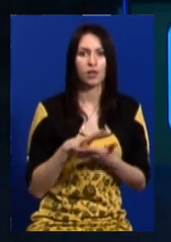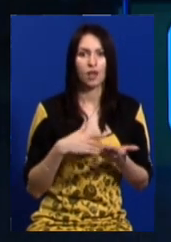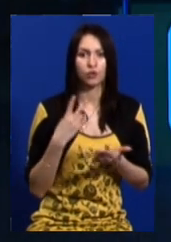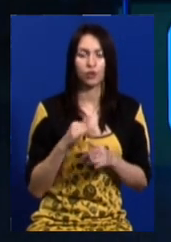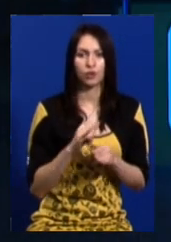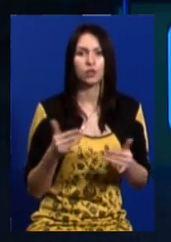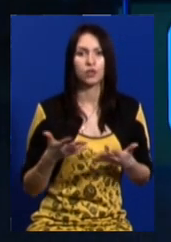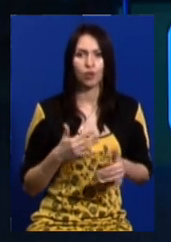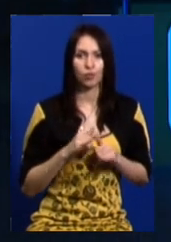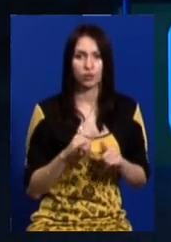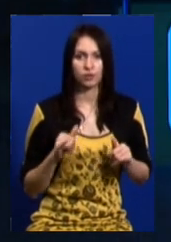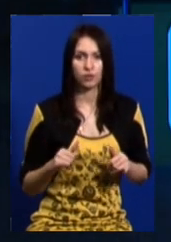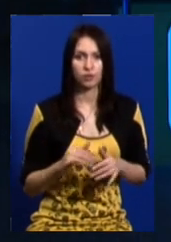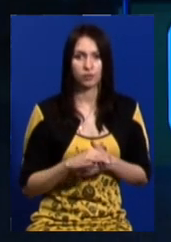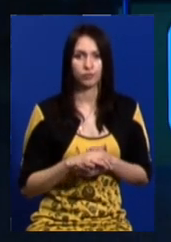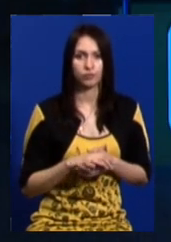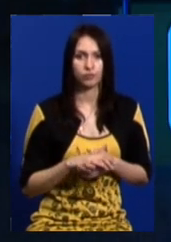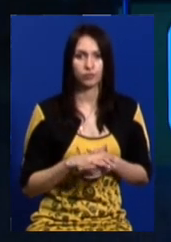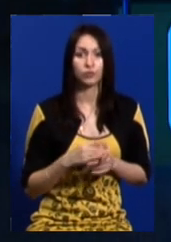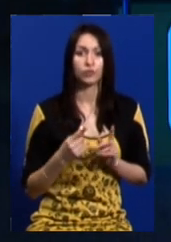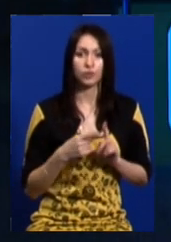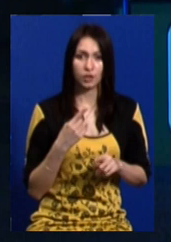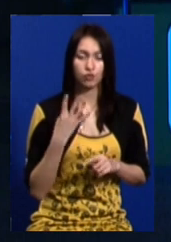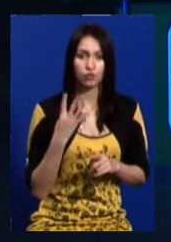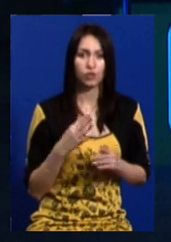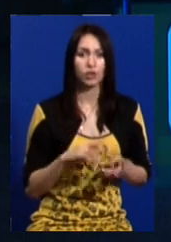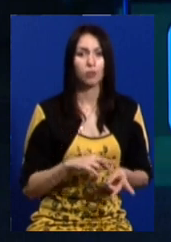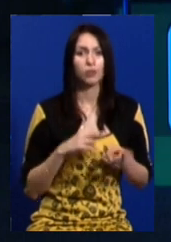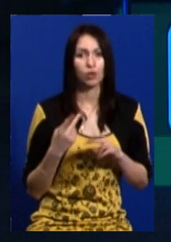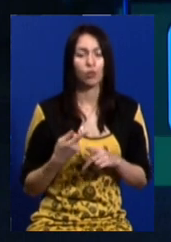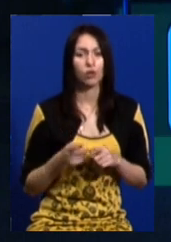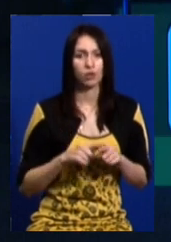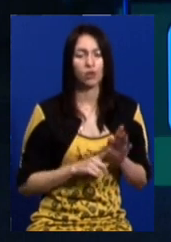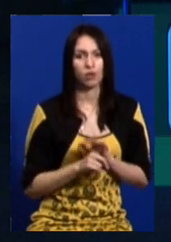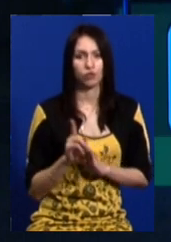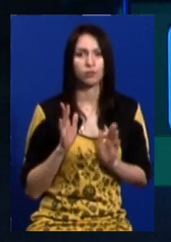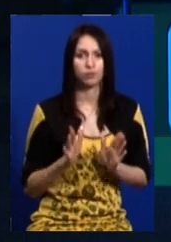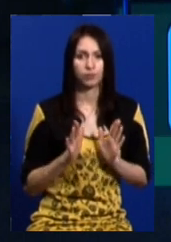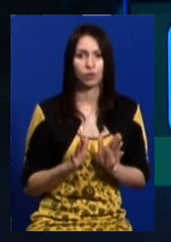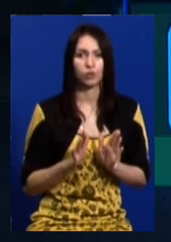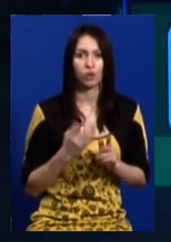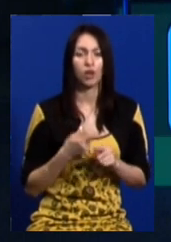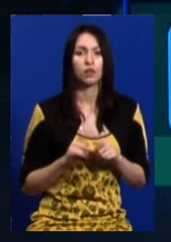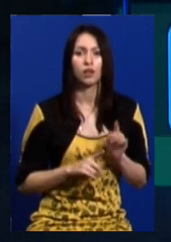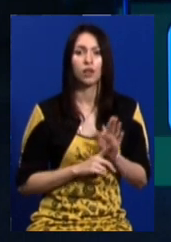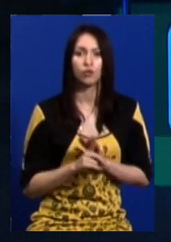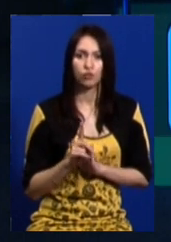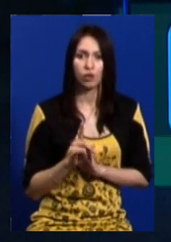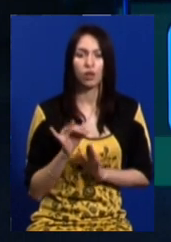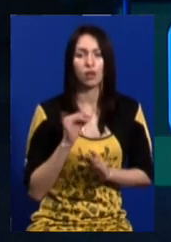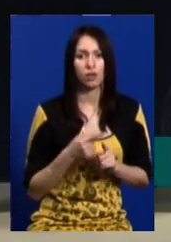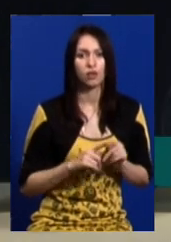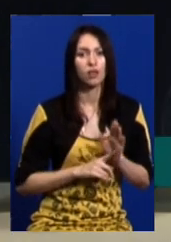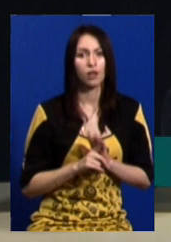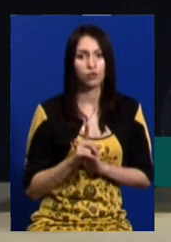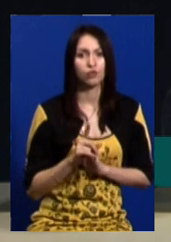спостерігаєте? Ну, 4 переходи – це початок тільки. Це початок, і це початок